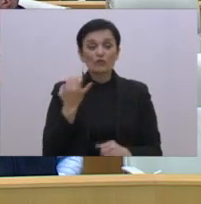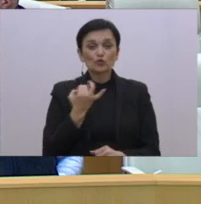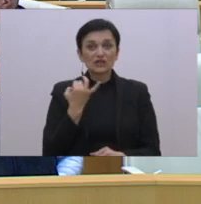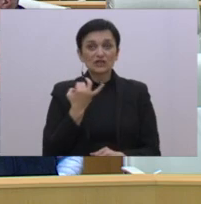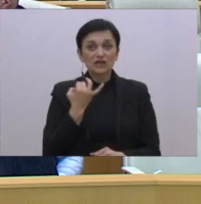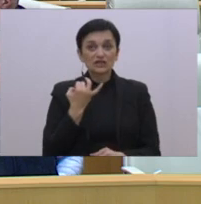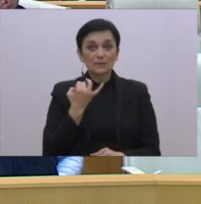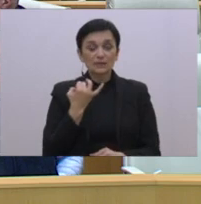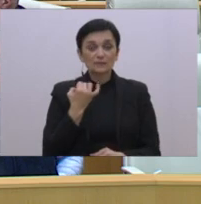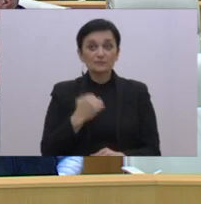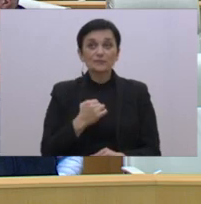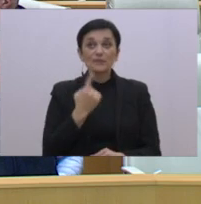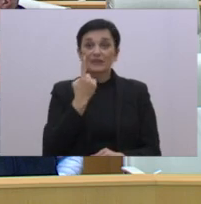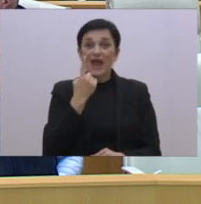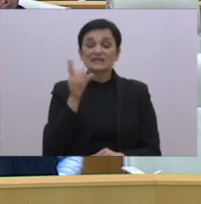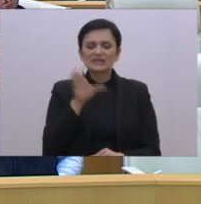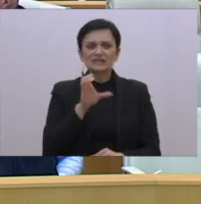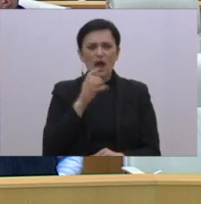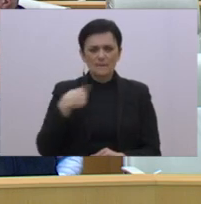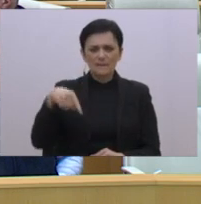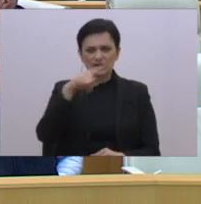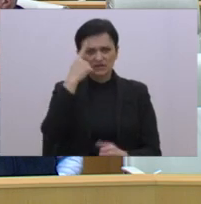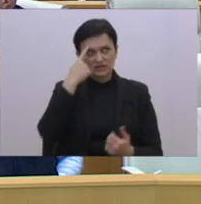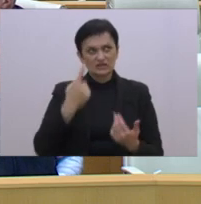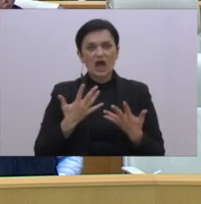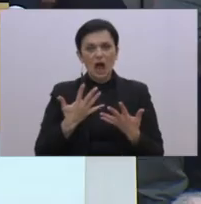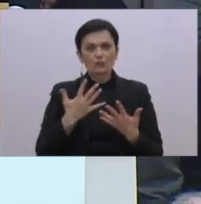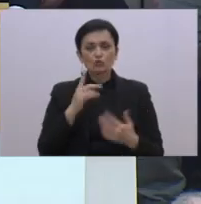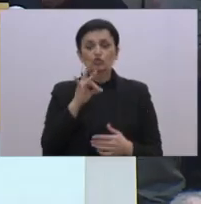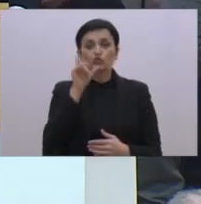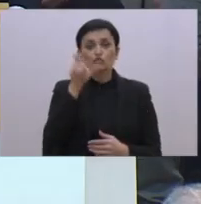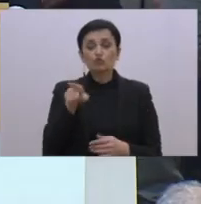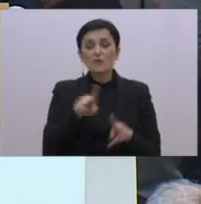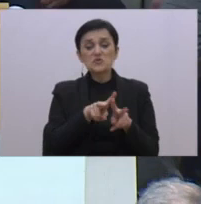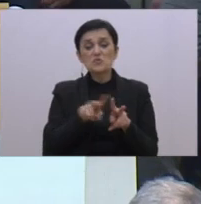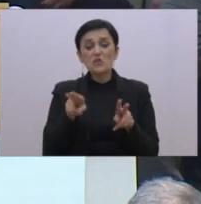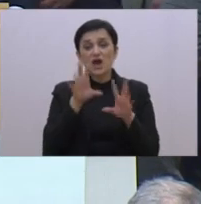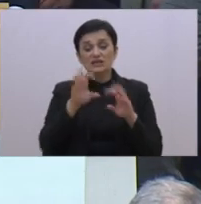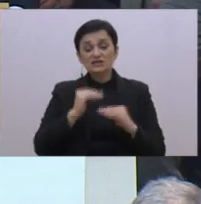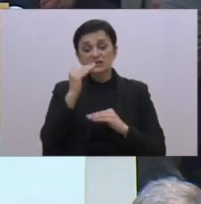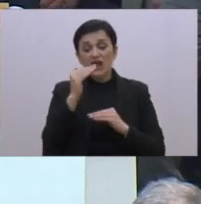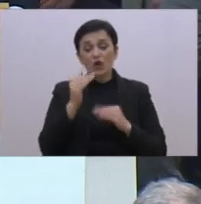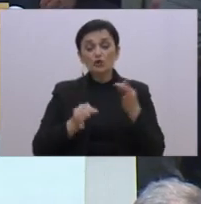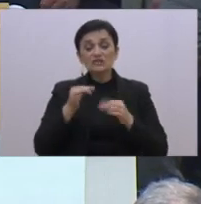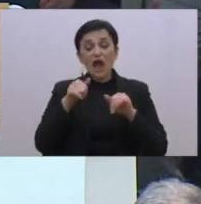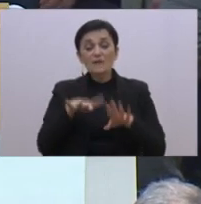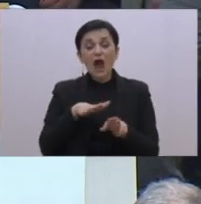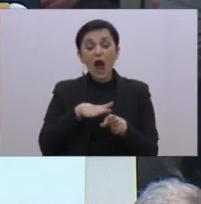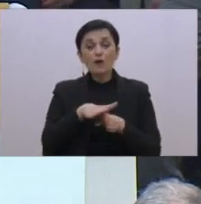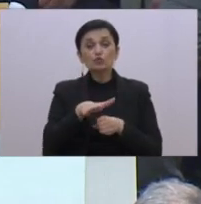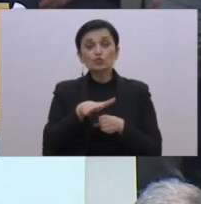ინტერესები. ერთი წამი წარმოვიდგინოთ, რომ სალომე ზურაბიშვილის მსგავსად საკონსტიტუციო სასამართლოს გადაწყვეტილების